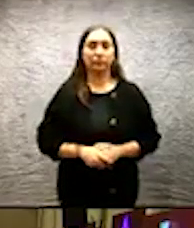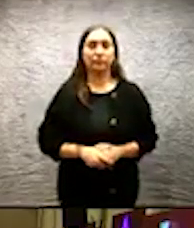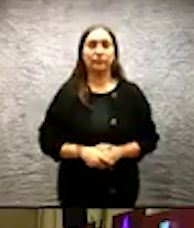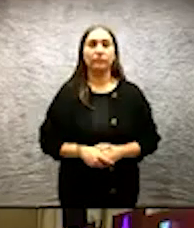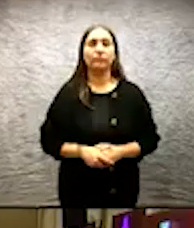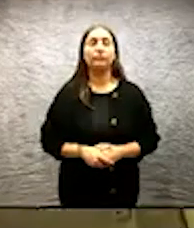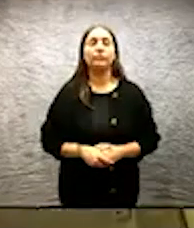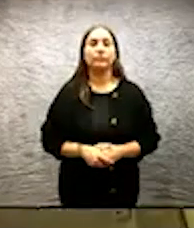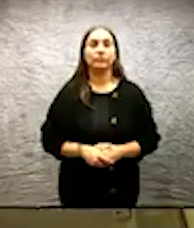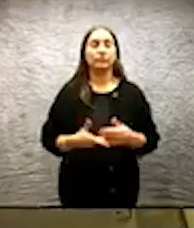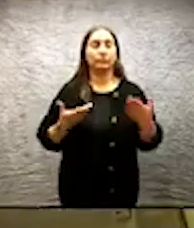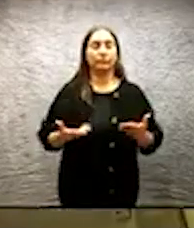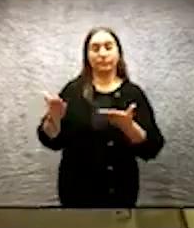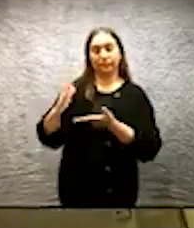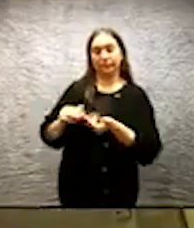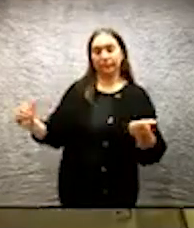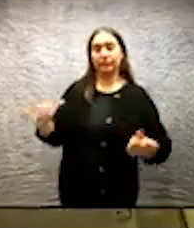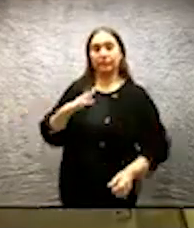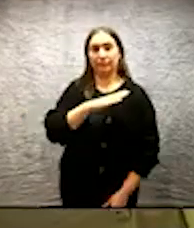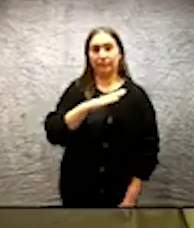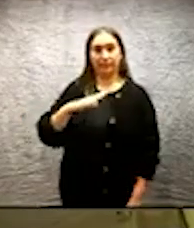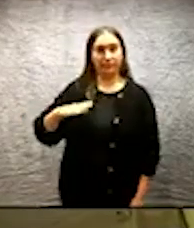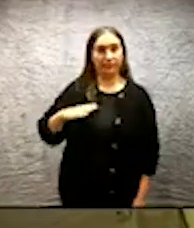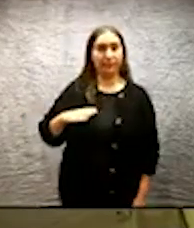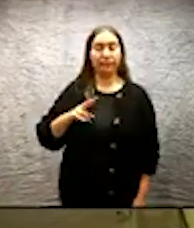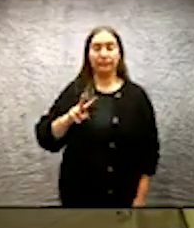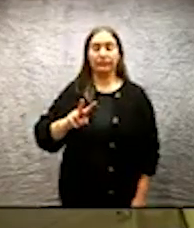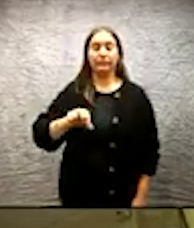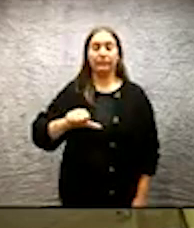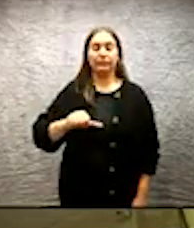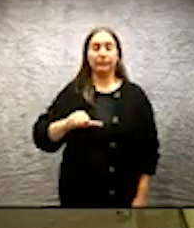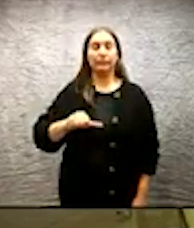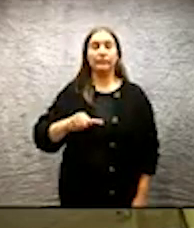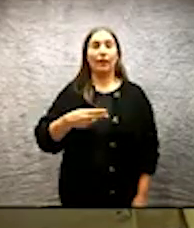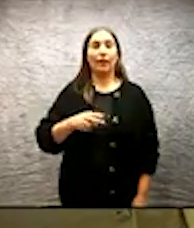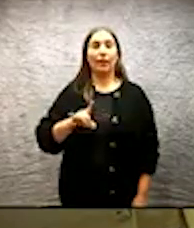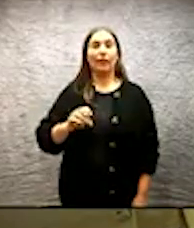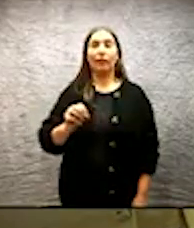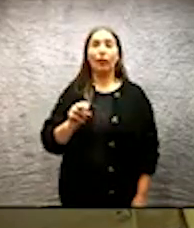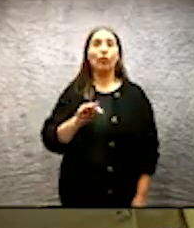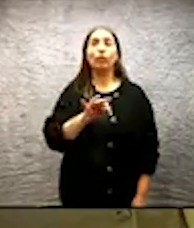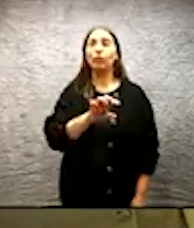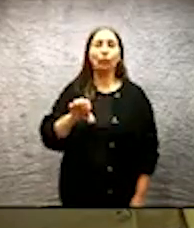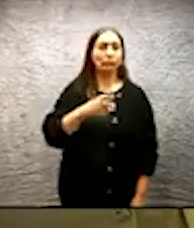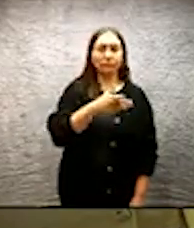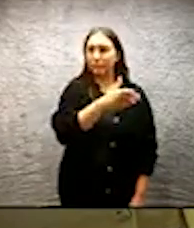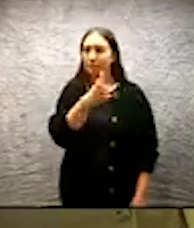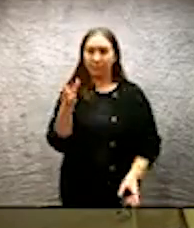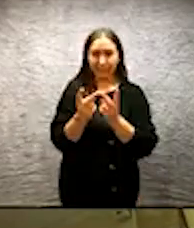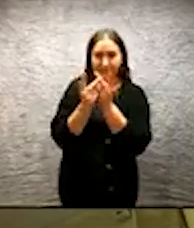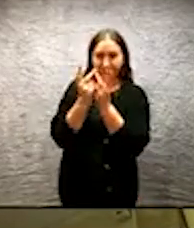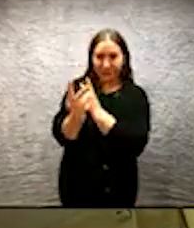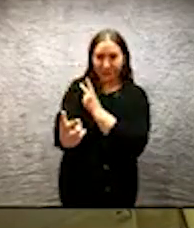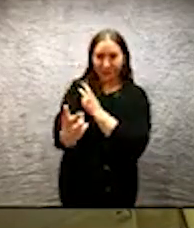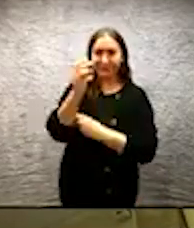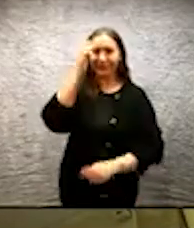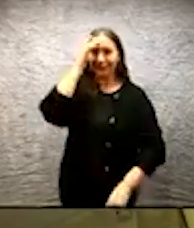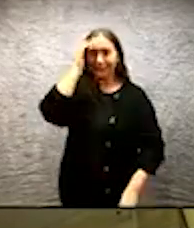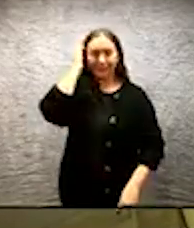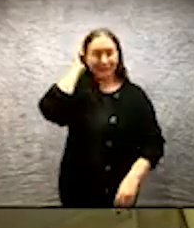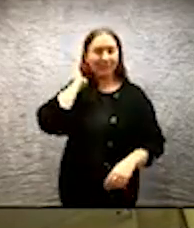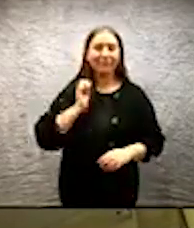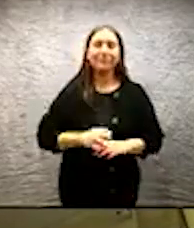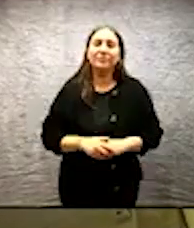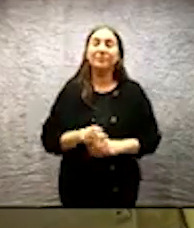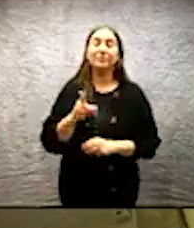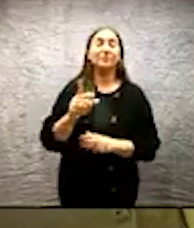Je vais maintenant céder la parole à Madame Vanout, que je cherche du regard, juste en face de moi, Michel, pardon, qui va